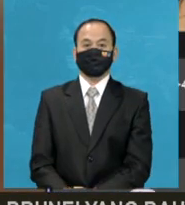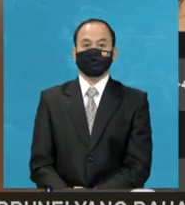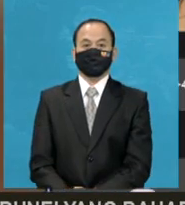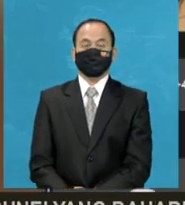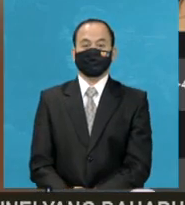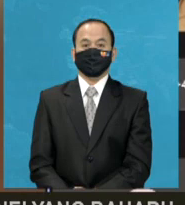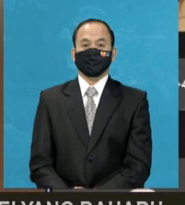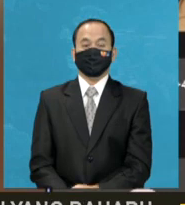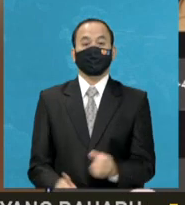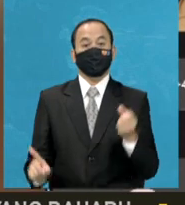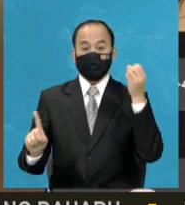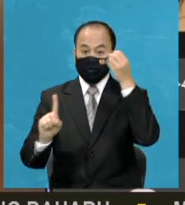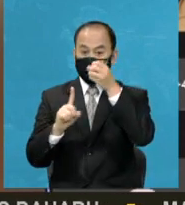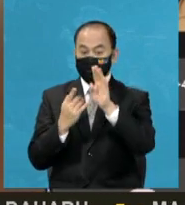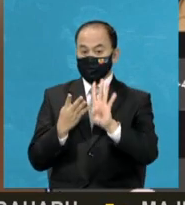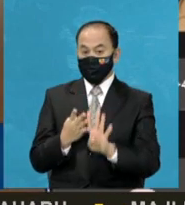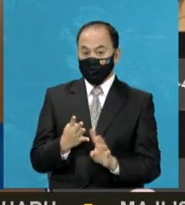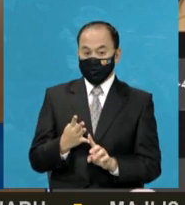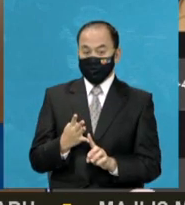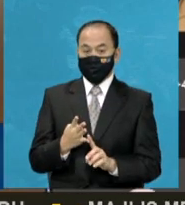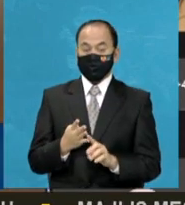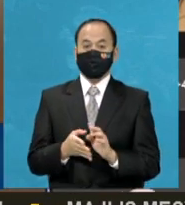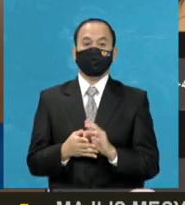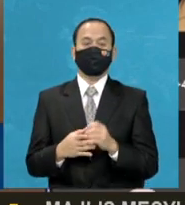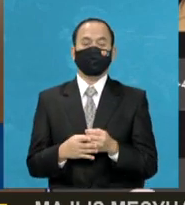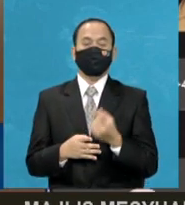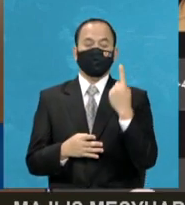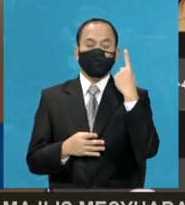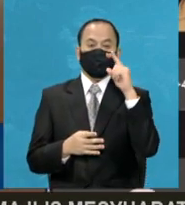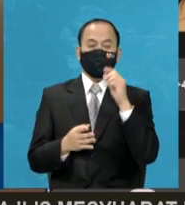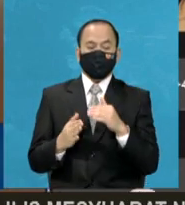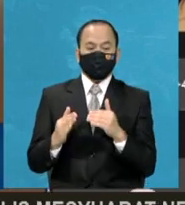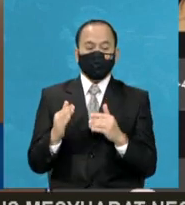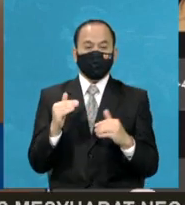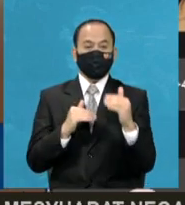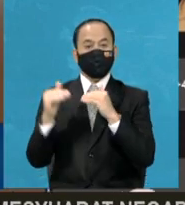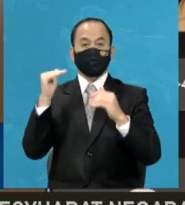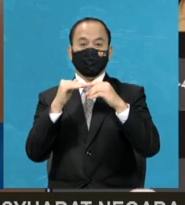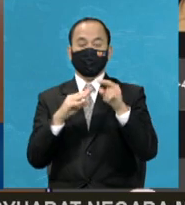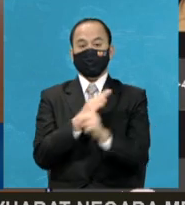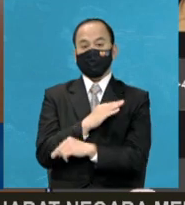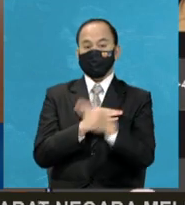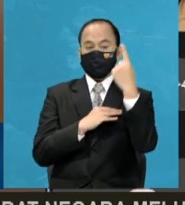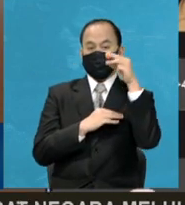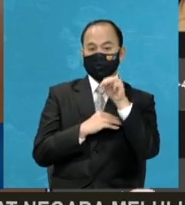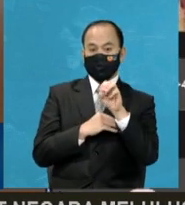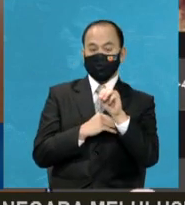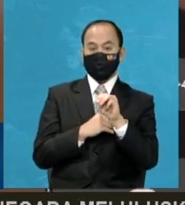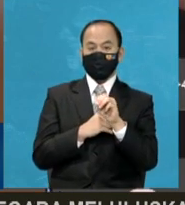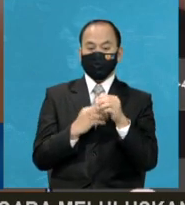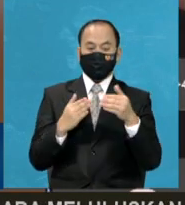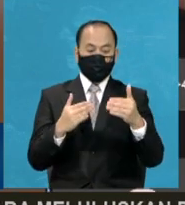Hai tradisi keempat mengukuhkan Jatidiri dan patriotisme sebagai terus pembangunan negara yang berfungsi kan Melayu Islam